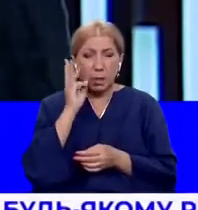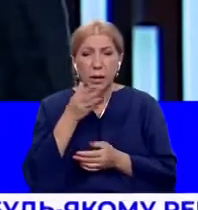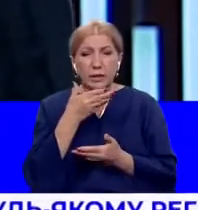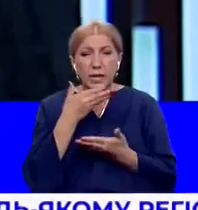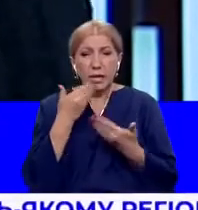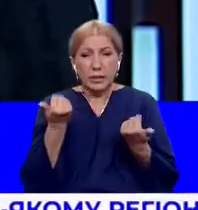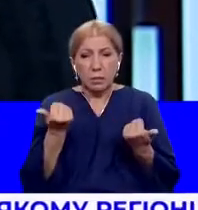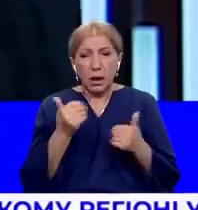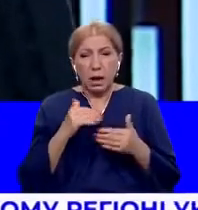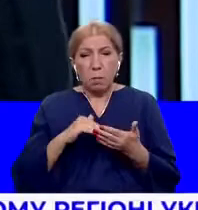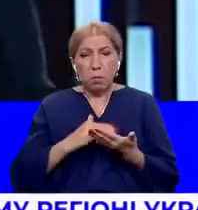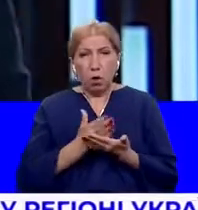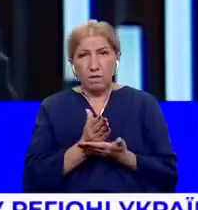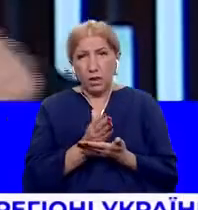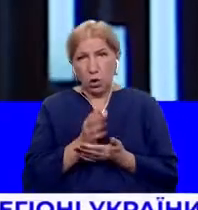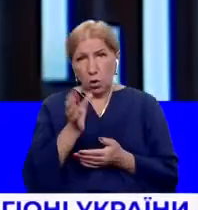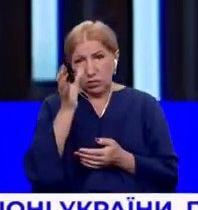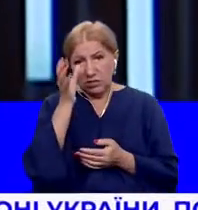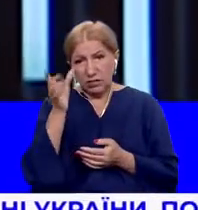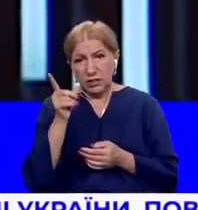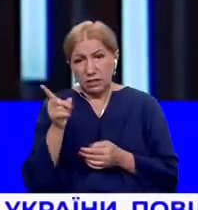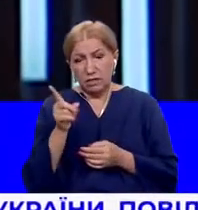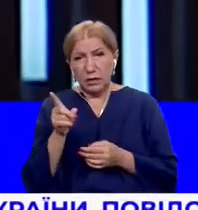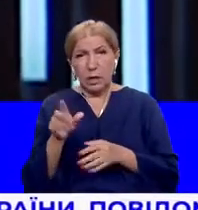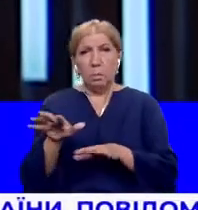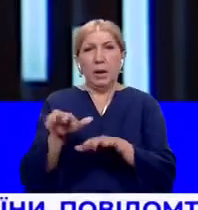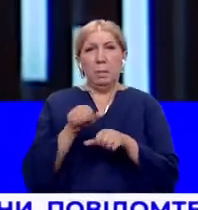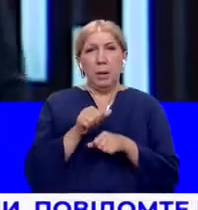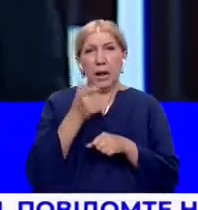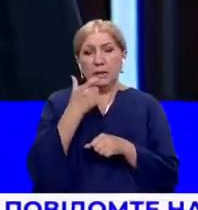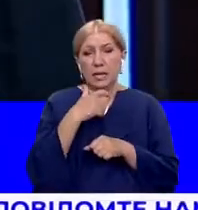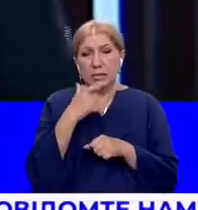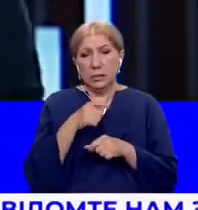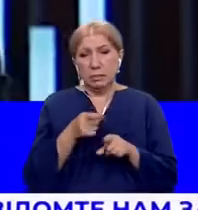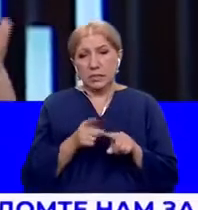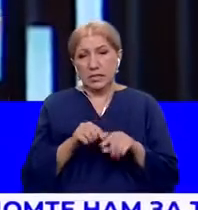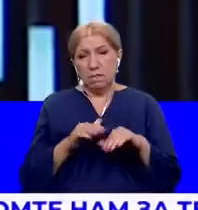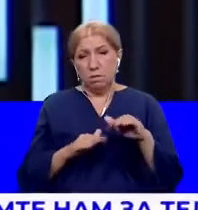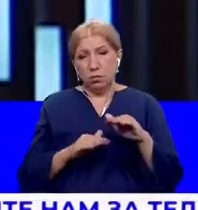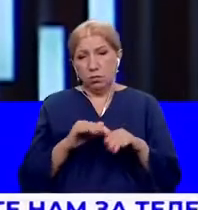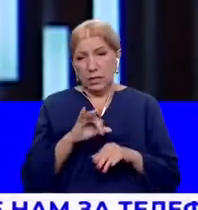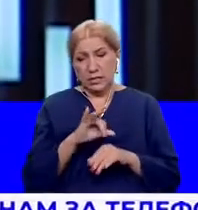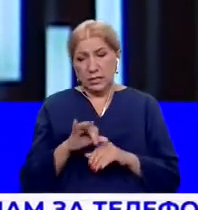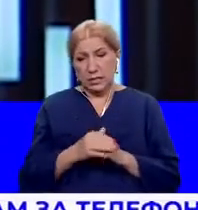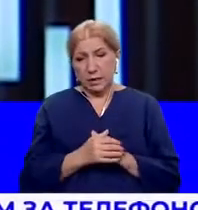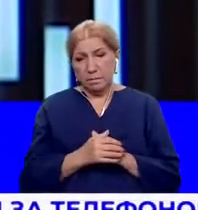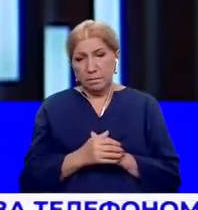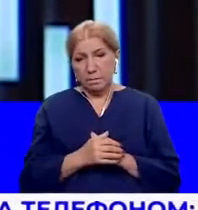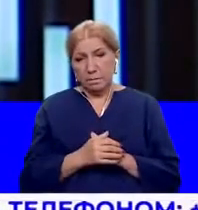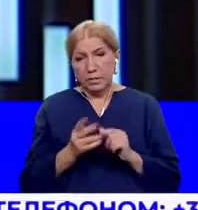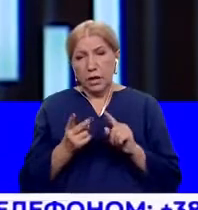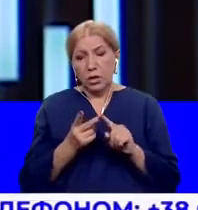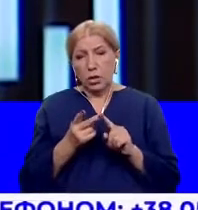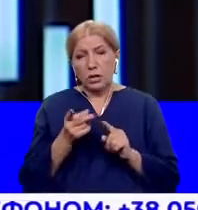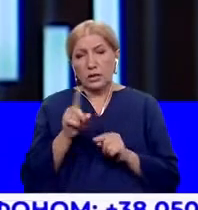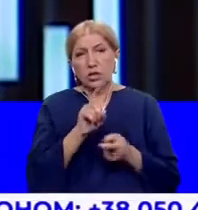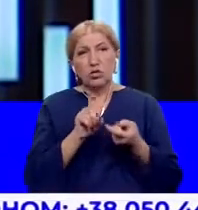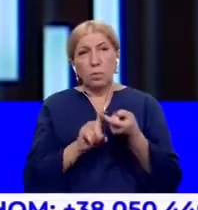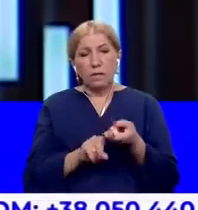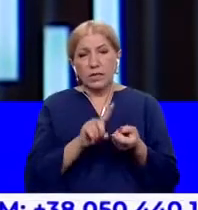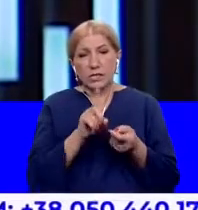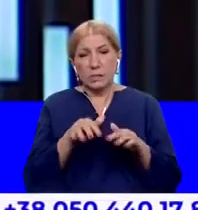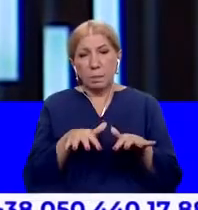немає профільної освіти. А він перебирає на себе ці функції. Ну, це моя позиція. Друге, те, що пов'язано